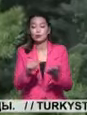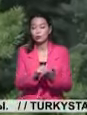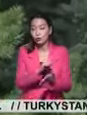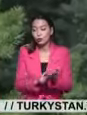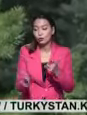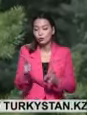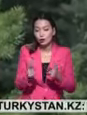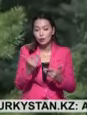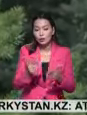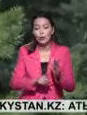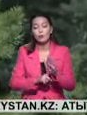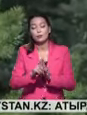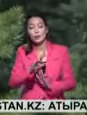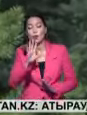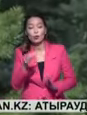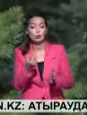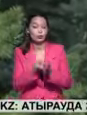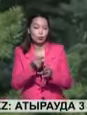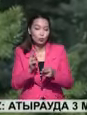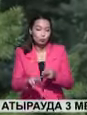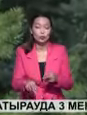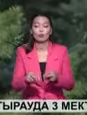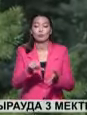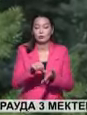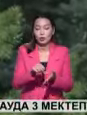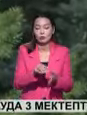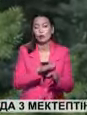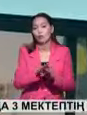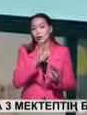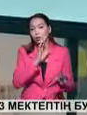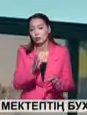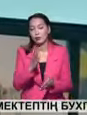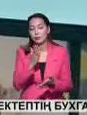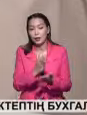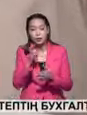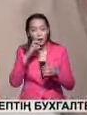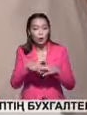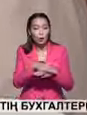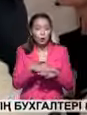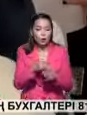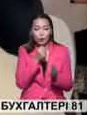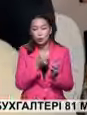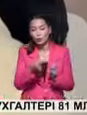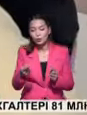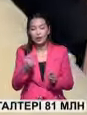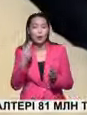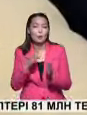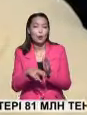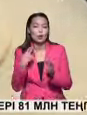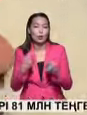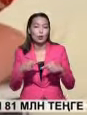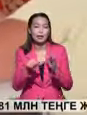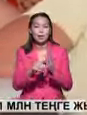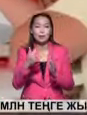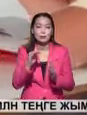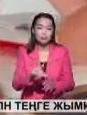дайындаудан бастап, оны жеңіп алғанға дейін толықтай сүймелдейміз қатысушыларымызды. Елімізде осы күнге дейін қарсыз қоғам жобасына 65 мыңнан